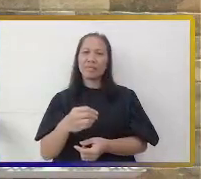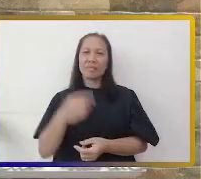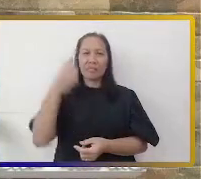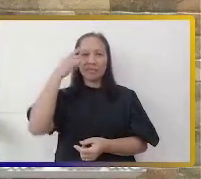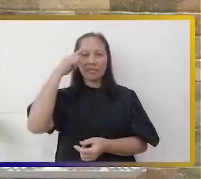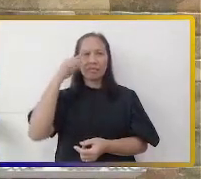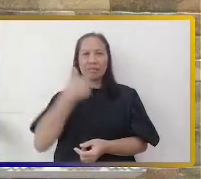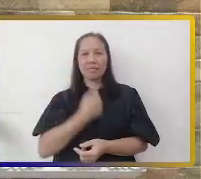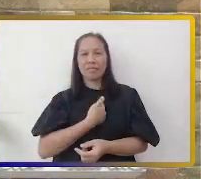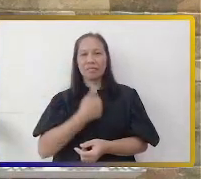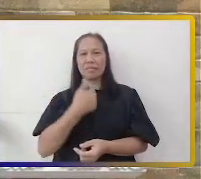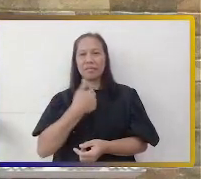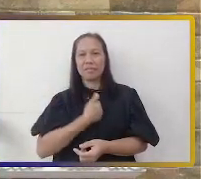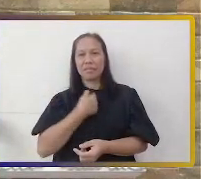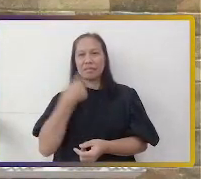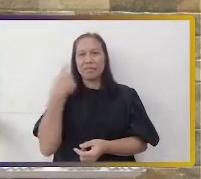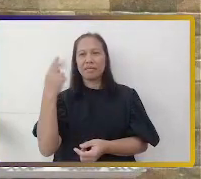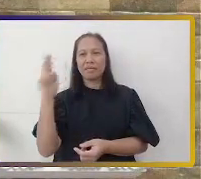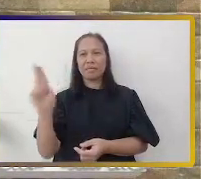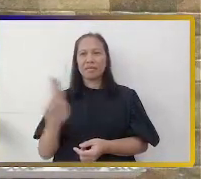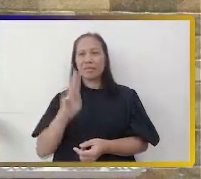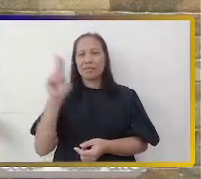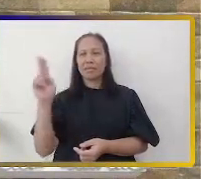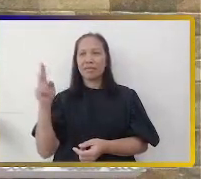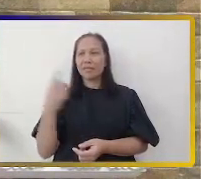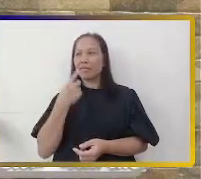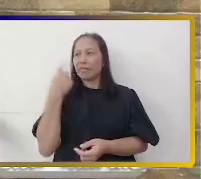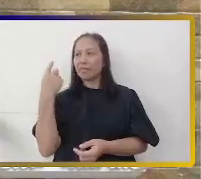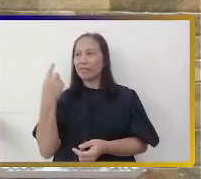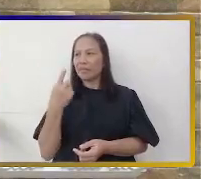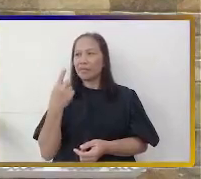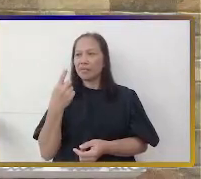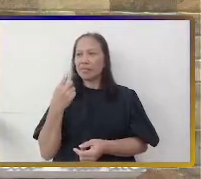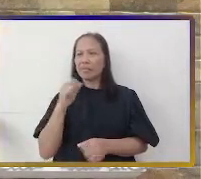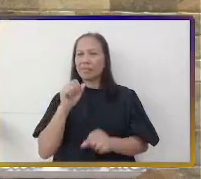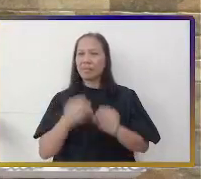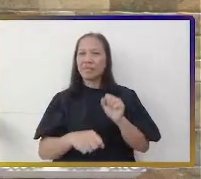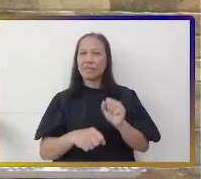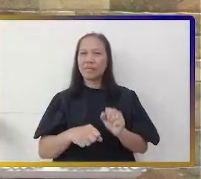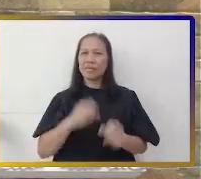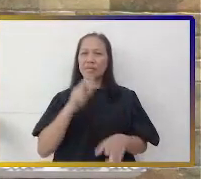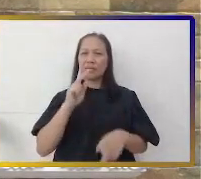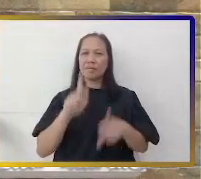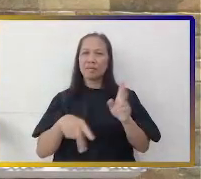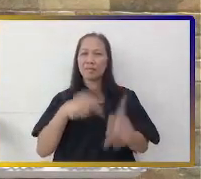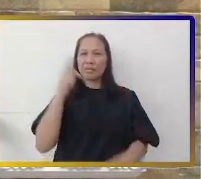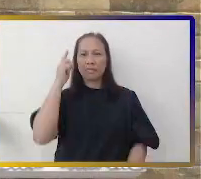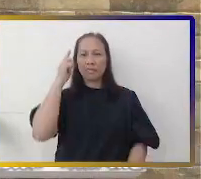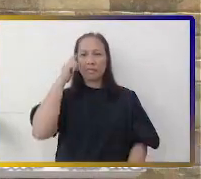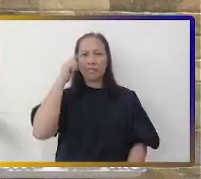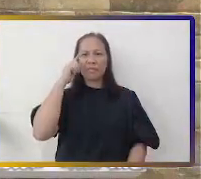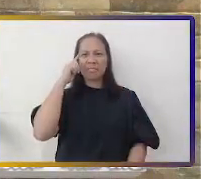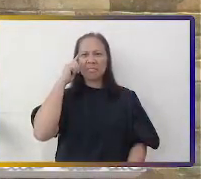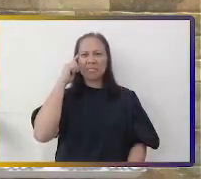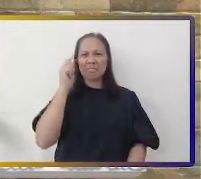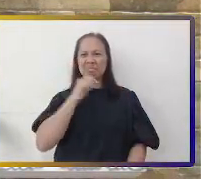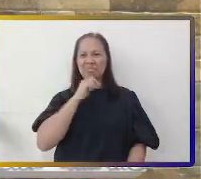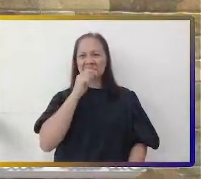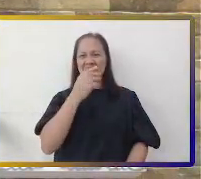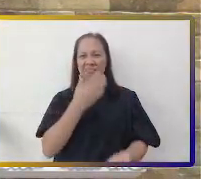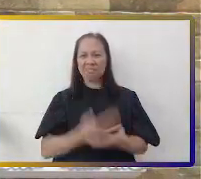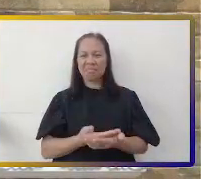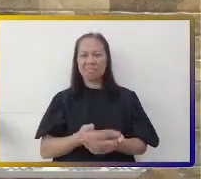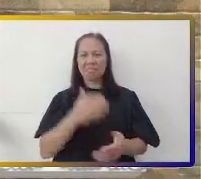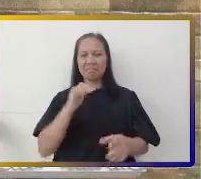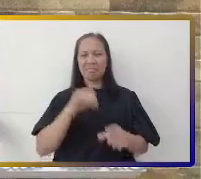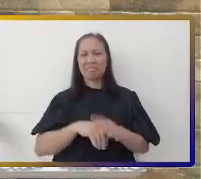ng simbahan hindi natin maiiwasan na yung tao talaga e mag-isip na na hindi maganda sa simbahan pero let me guarantee you breen you are